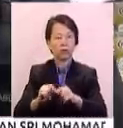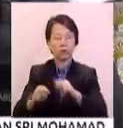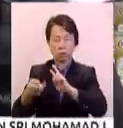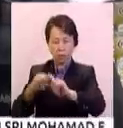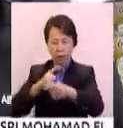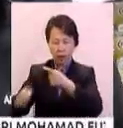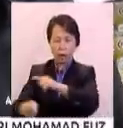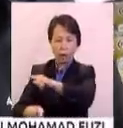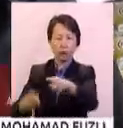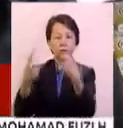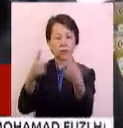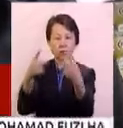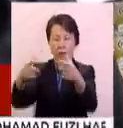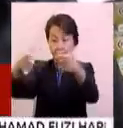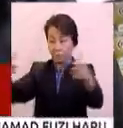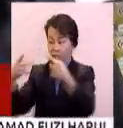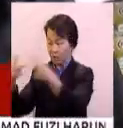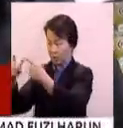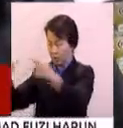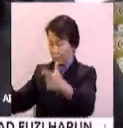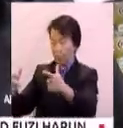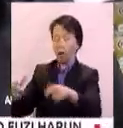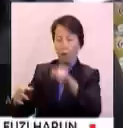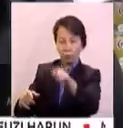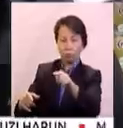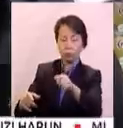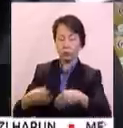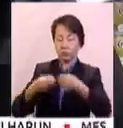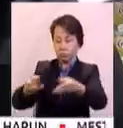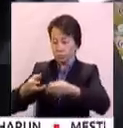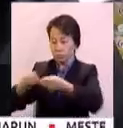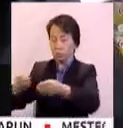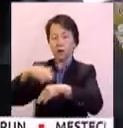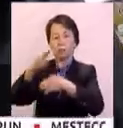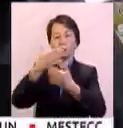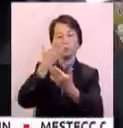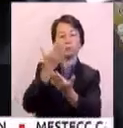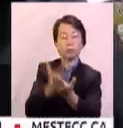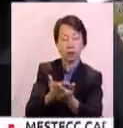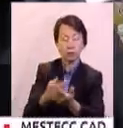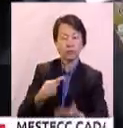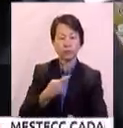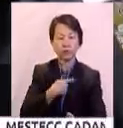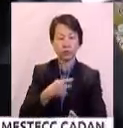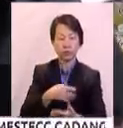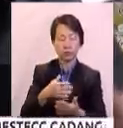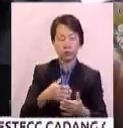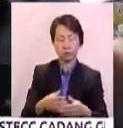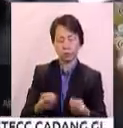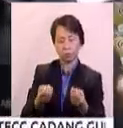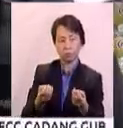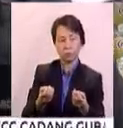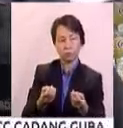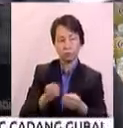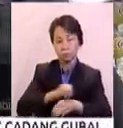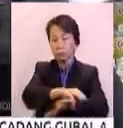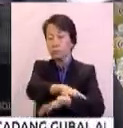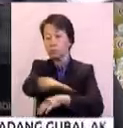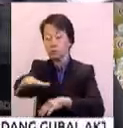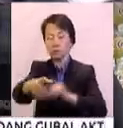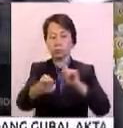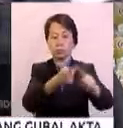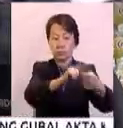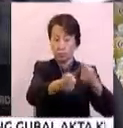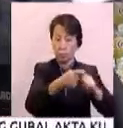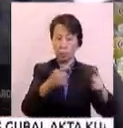yang sedia ada supaya kita ada dapat gearing lebih baik di mana kita leverage pada rakan strategik